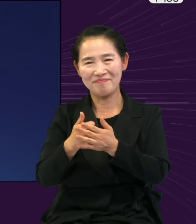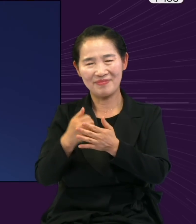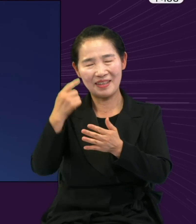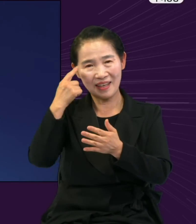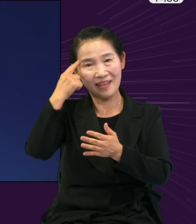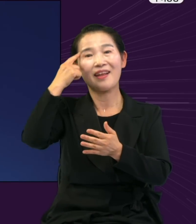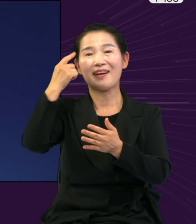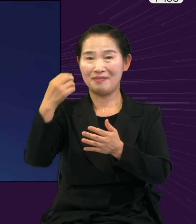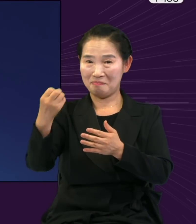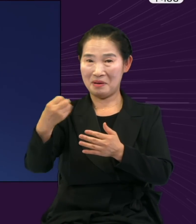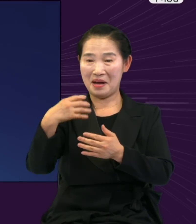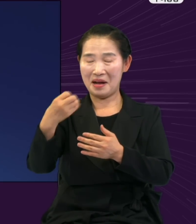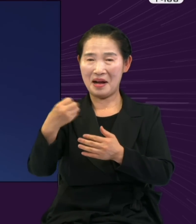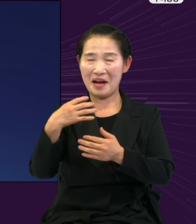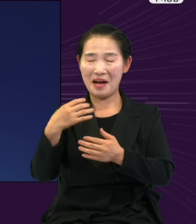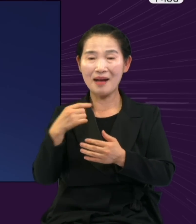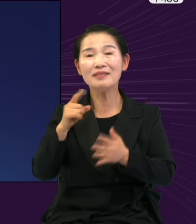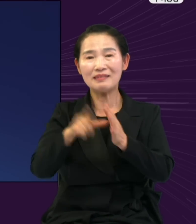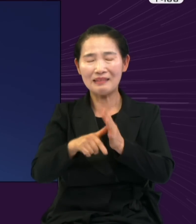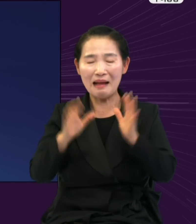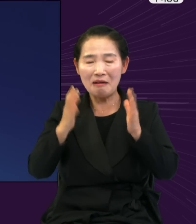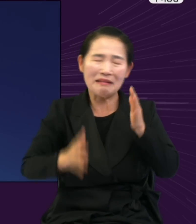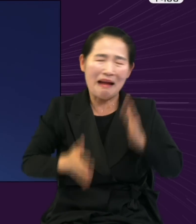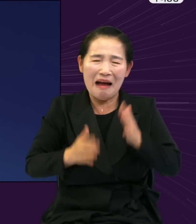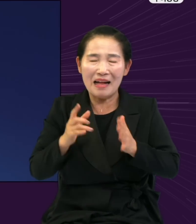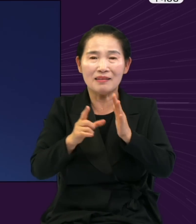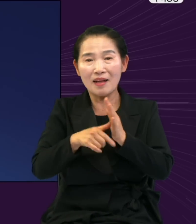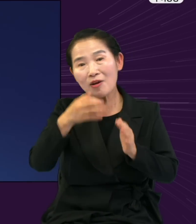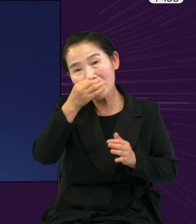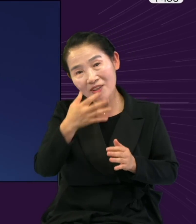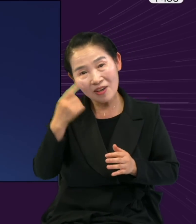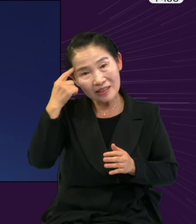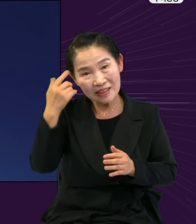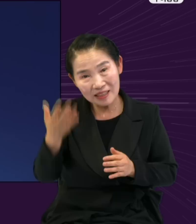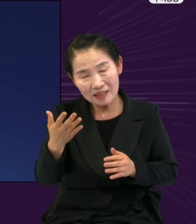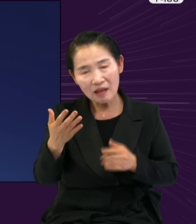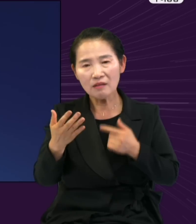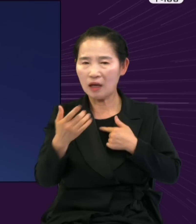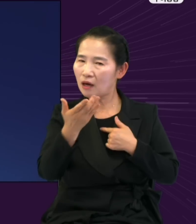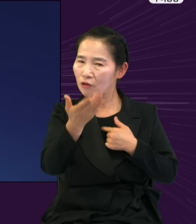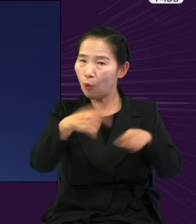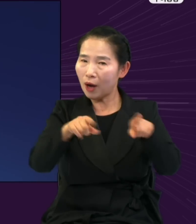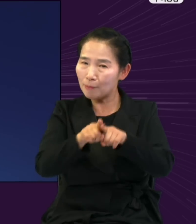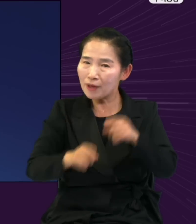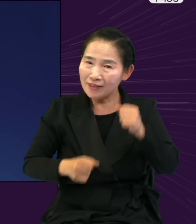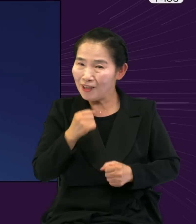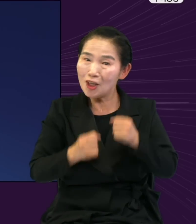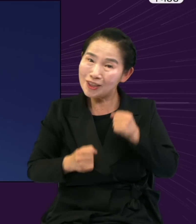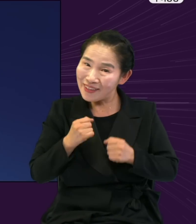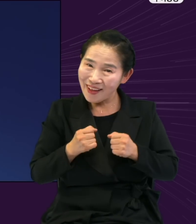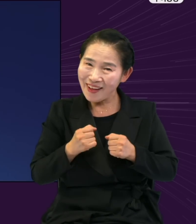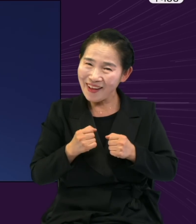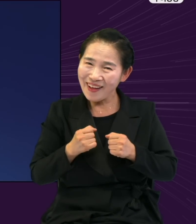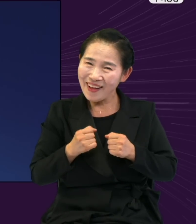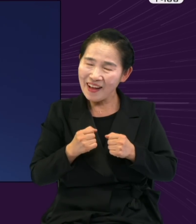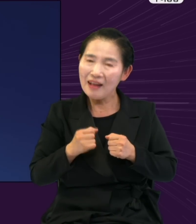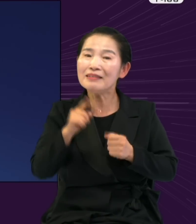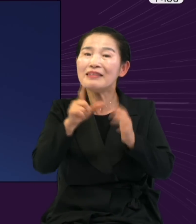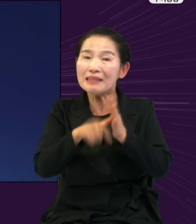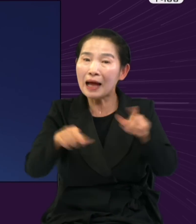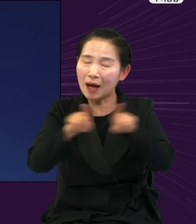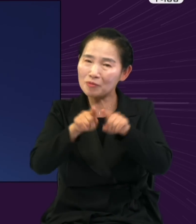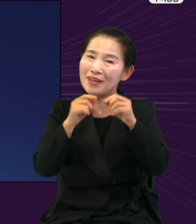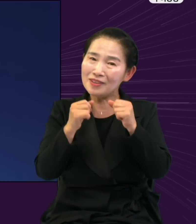그때 힘들었니? 내가 너와 함께 달렸어. 내가 그때 너와 함께 있었단다